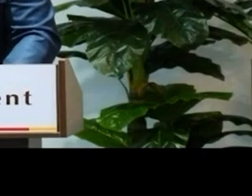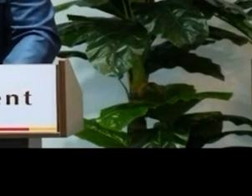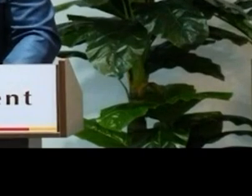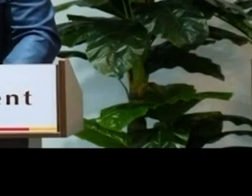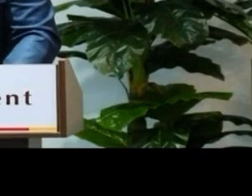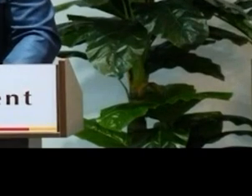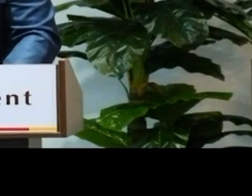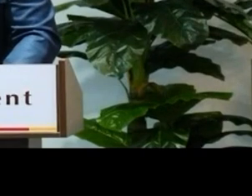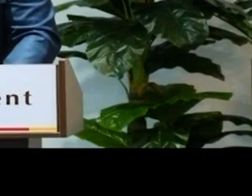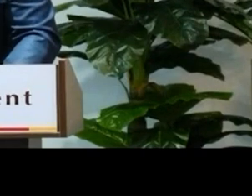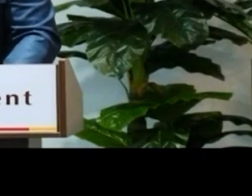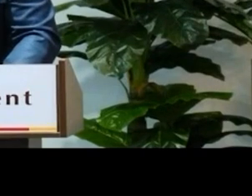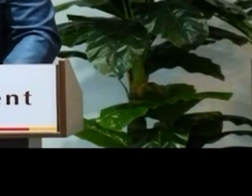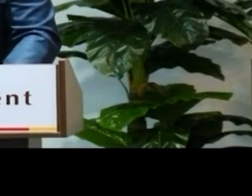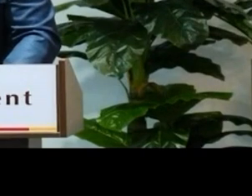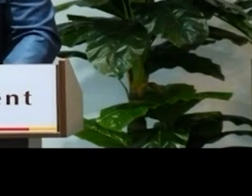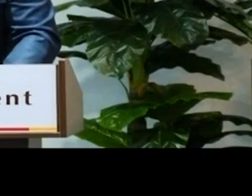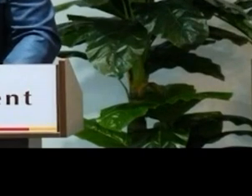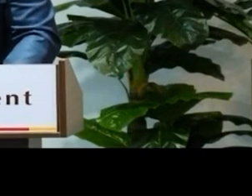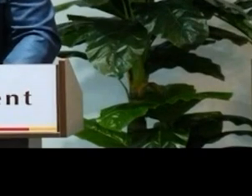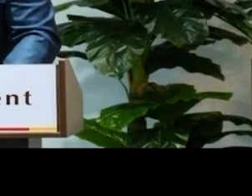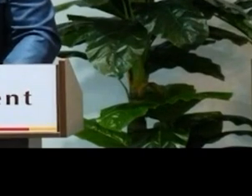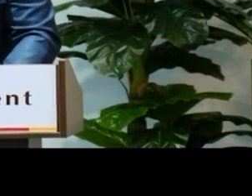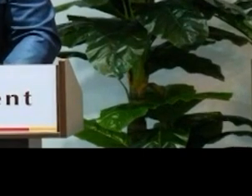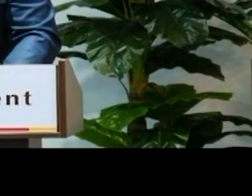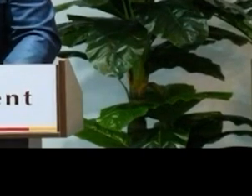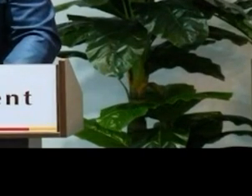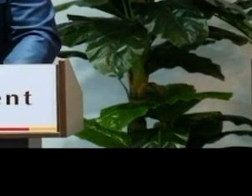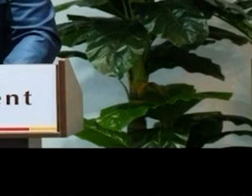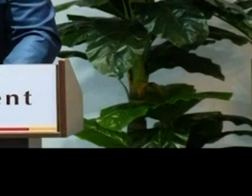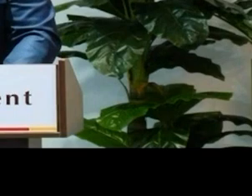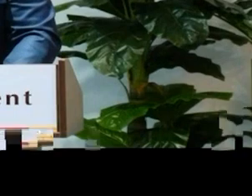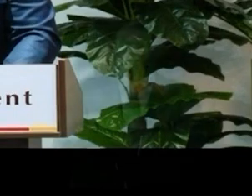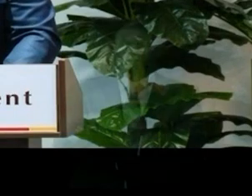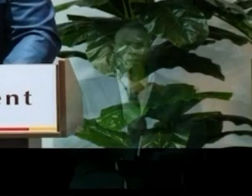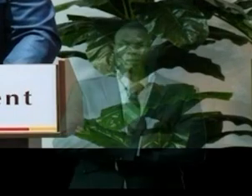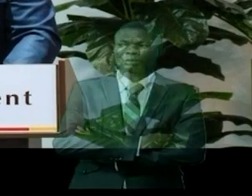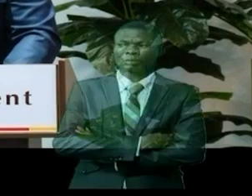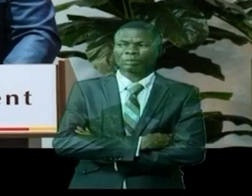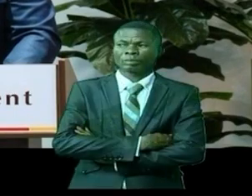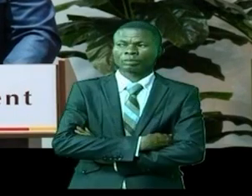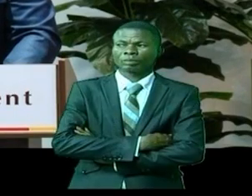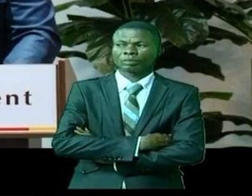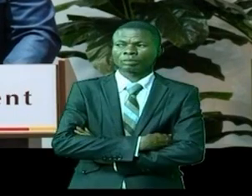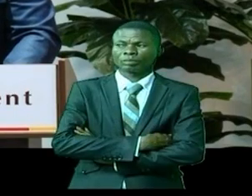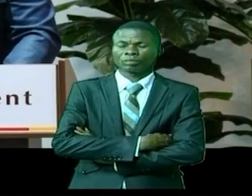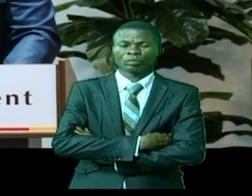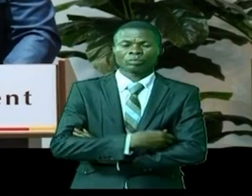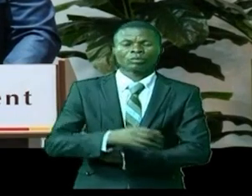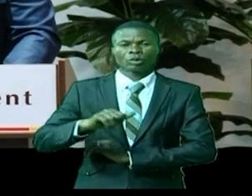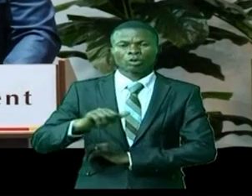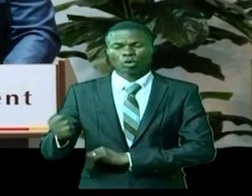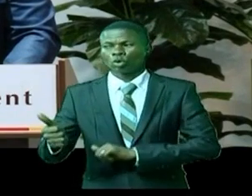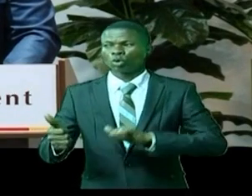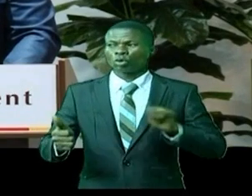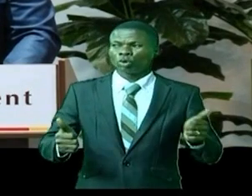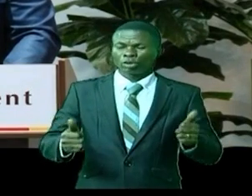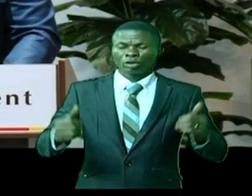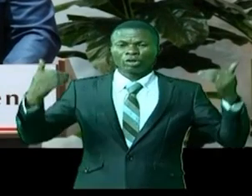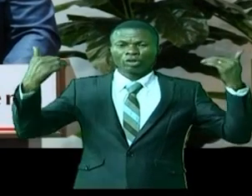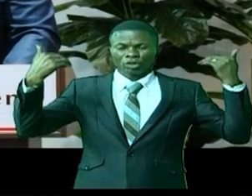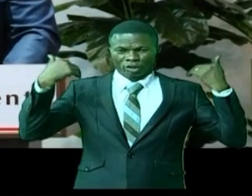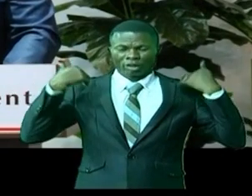les officiers supérieurs de l'armée ainsi que d'autres